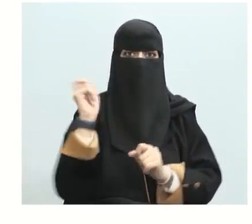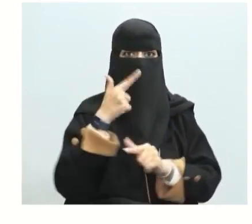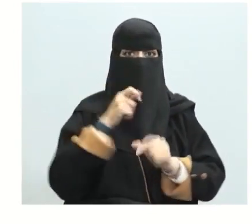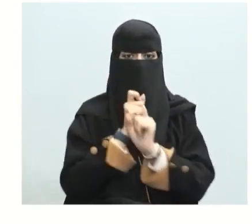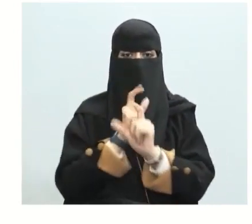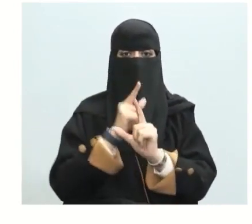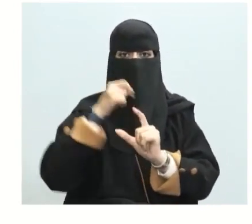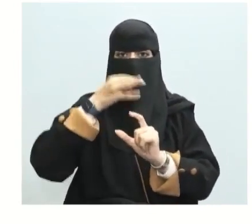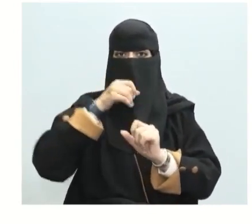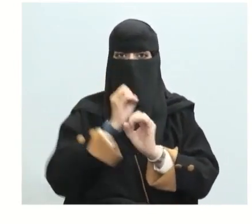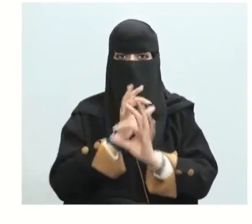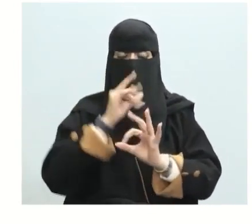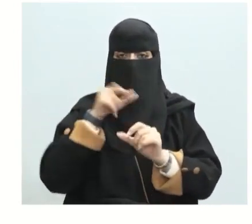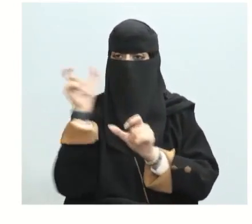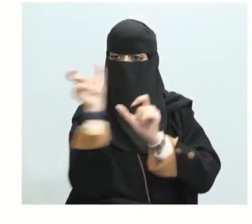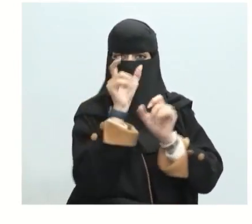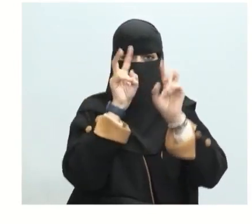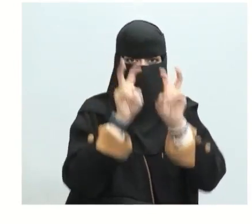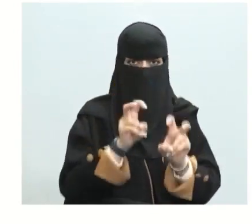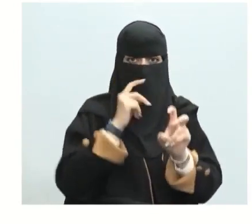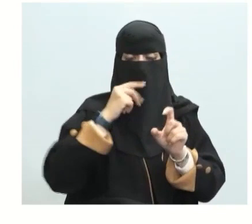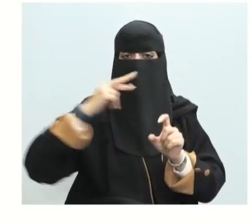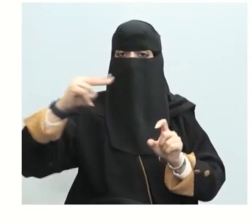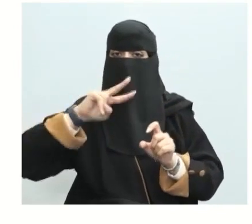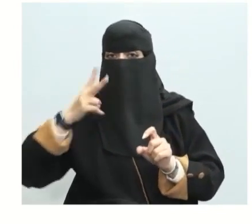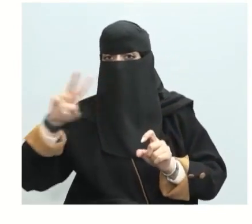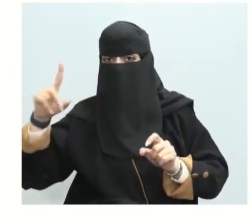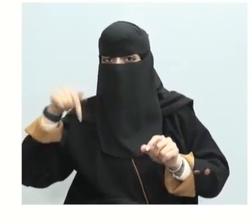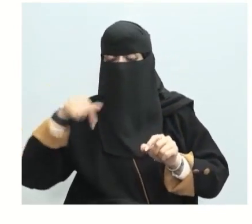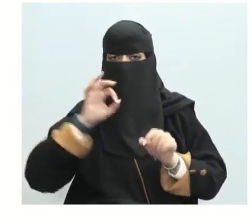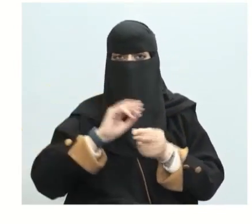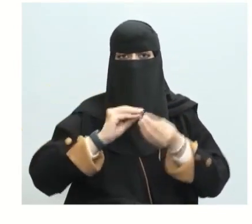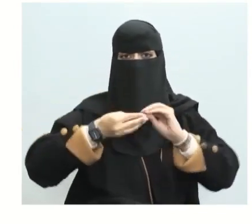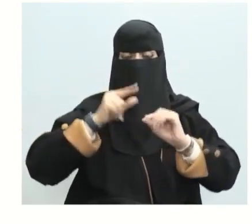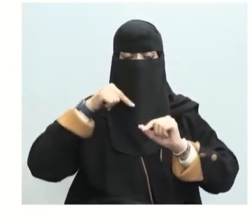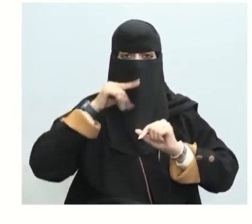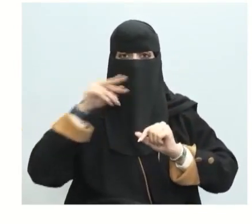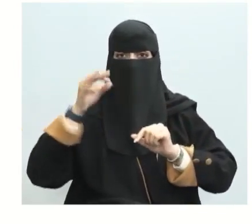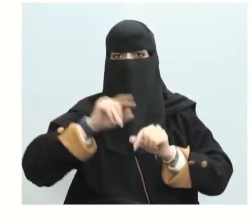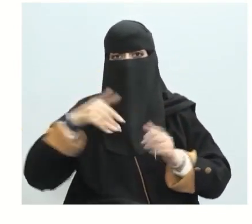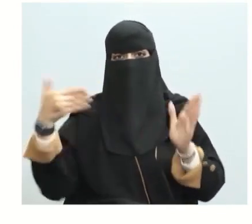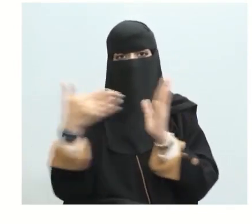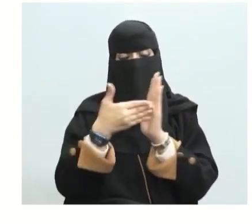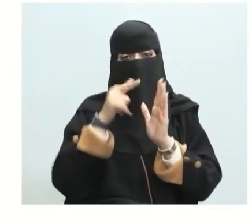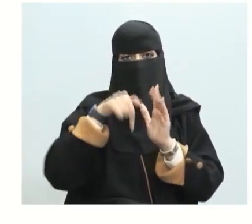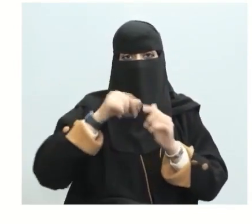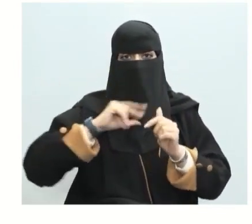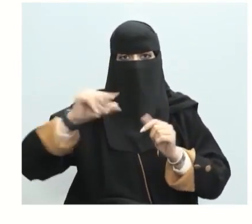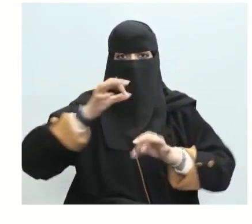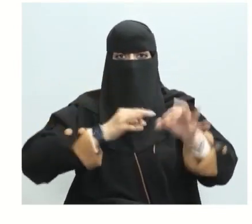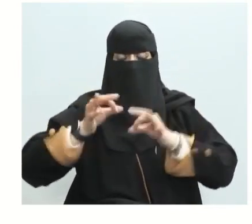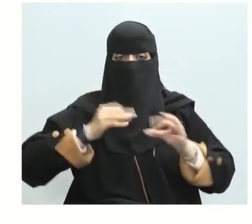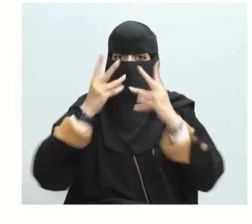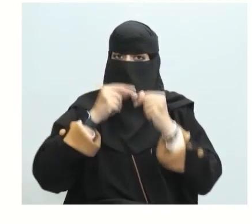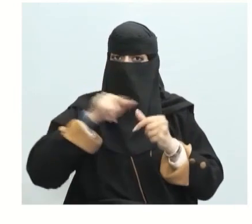والطلاقه وسلامه الضبط وسلامه الوقفات والتنغيم وتلوين الصوت واخيرا تتبع استراتيجيات